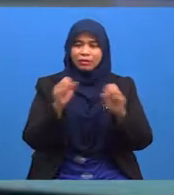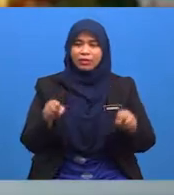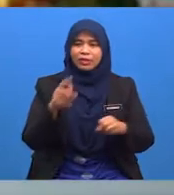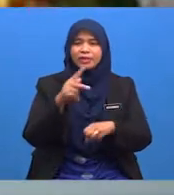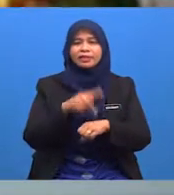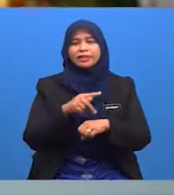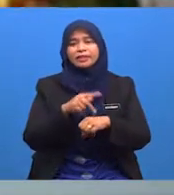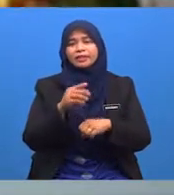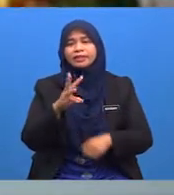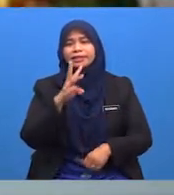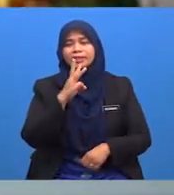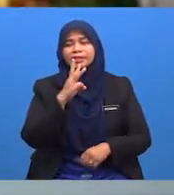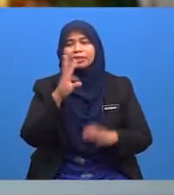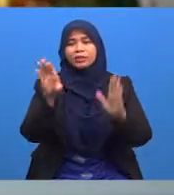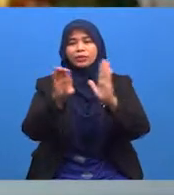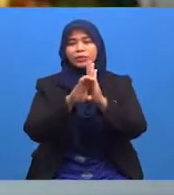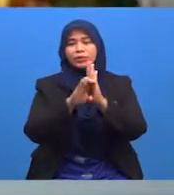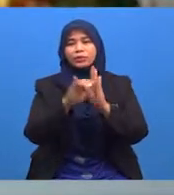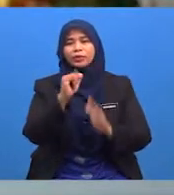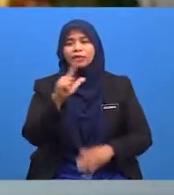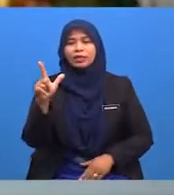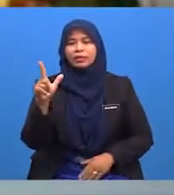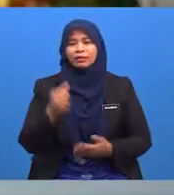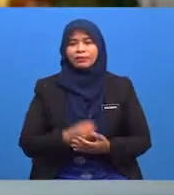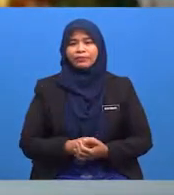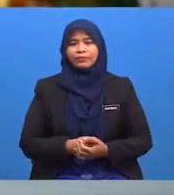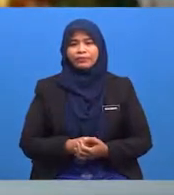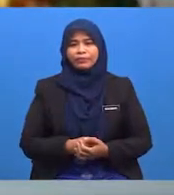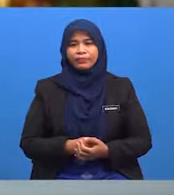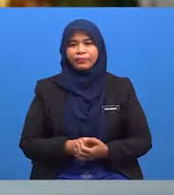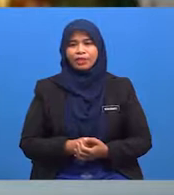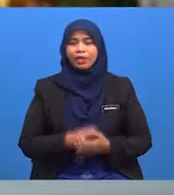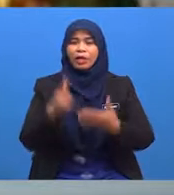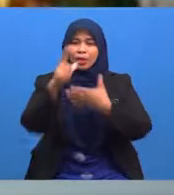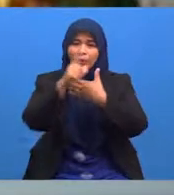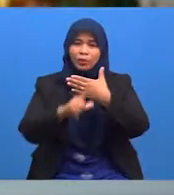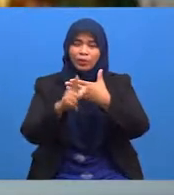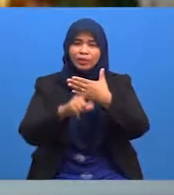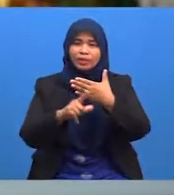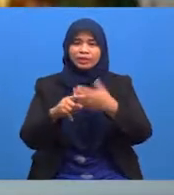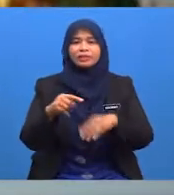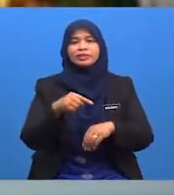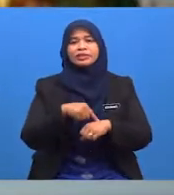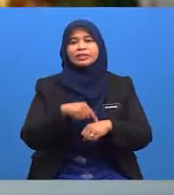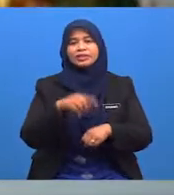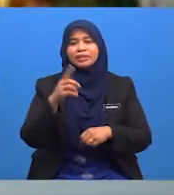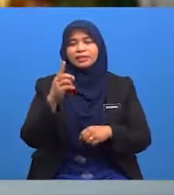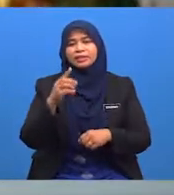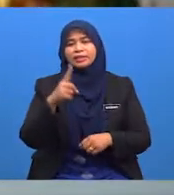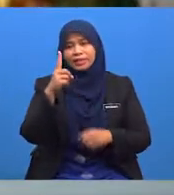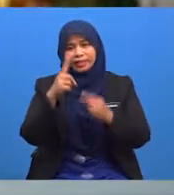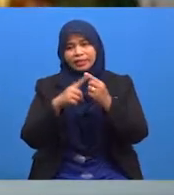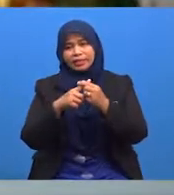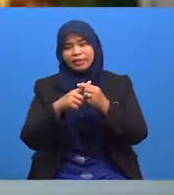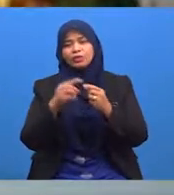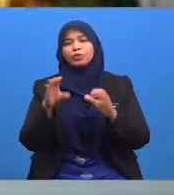air. Contoh bagi keadaan ini adalah seperti luka di jari yang terkena pisau,